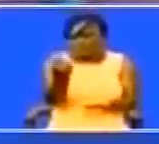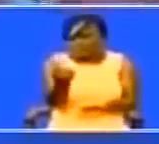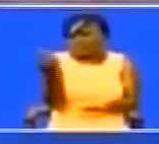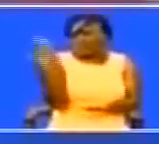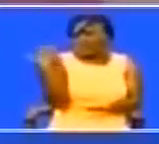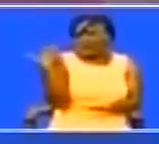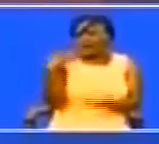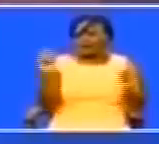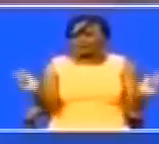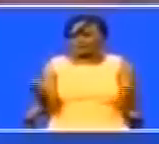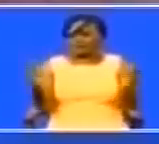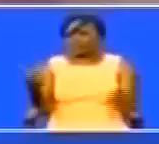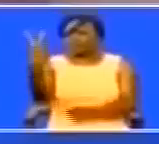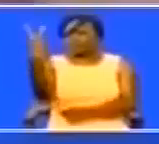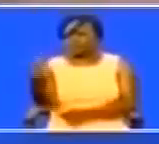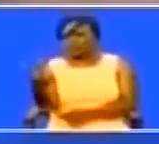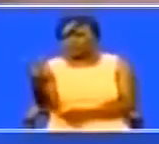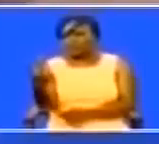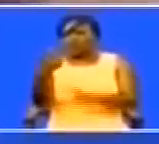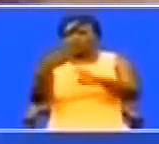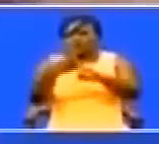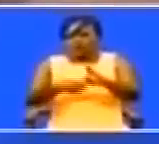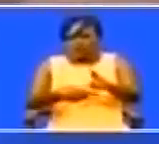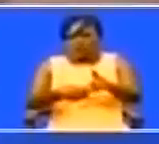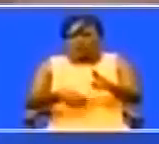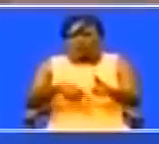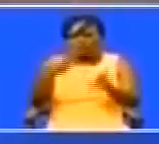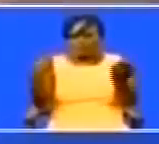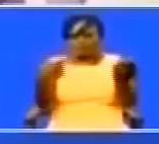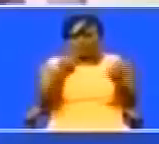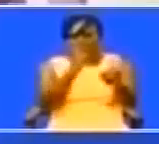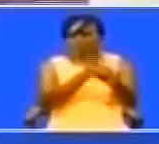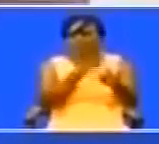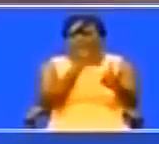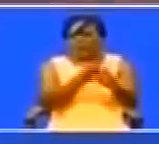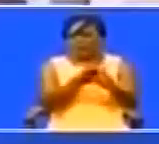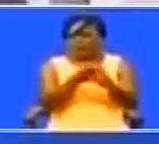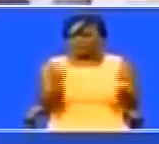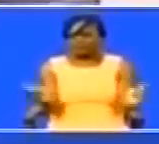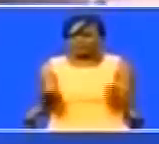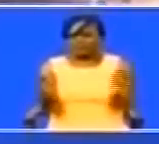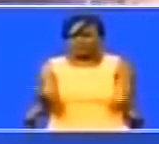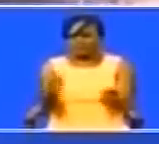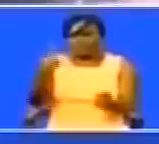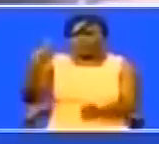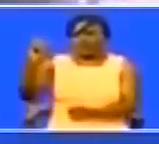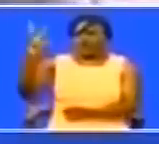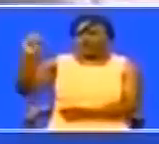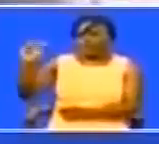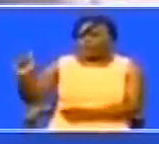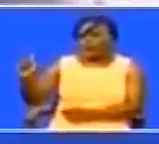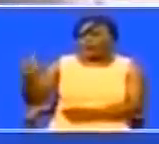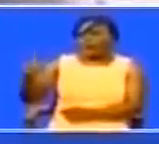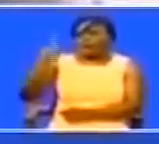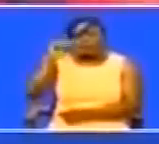zimepita tangu waganga wawili waliokodishwa kutoka Tiwi kaunti ya Kwale kufanya vimbwangwa eneo la Loma Kiembeni hapa